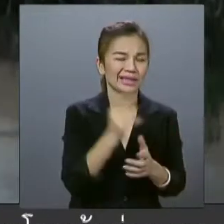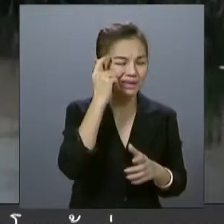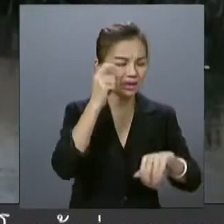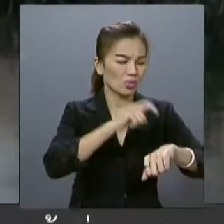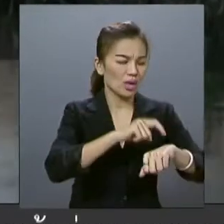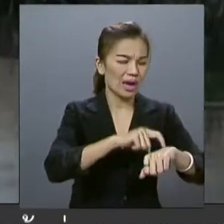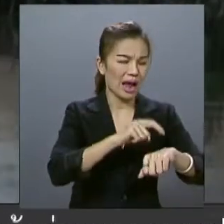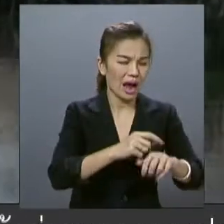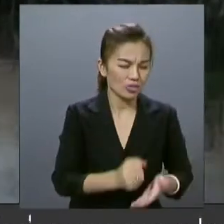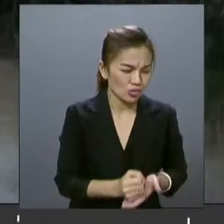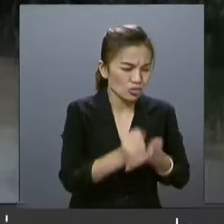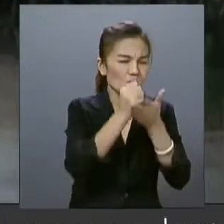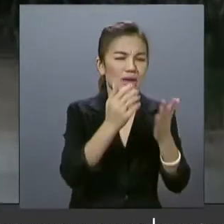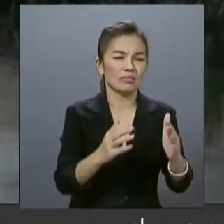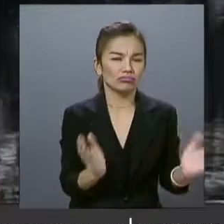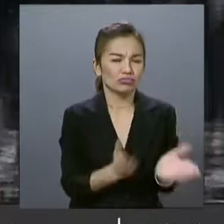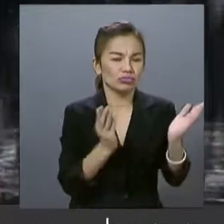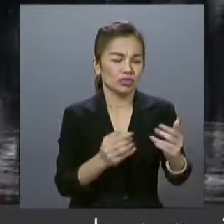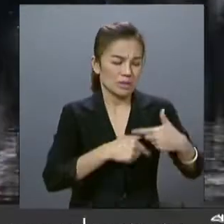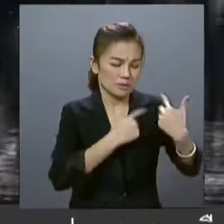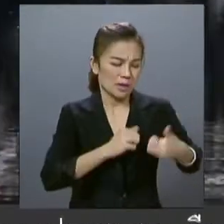ในการสร้างความเข้าใจและการปลุกจิตส